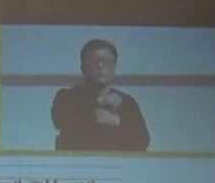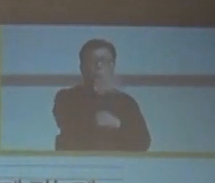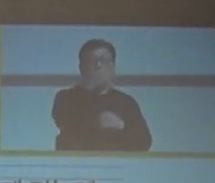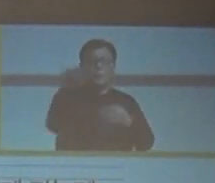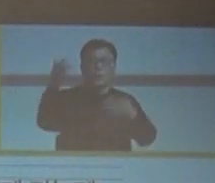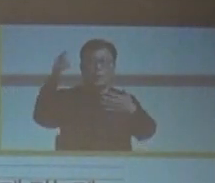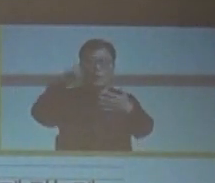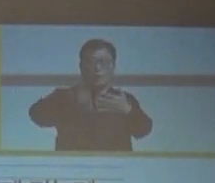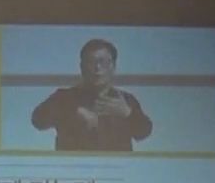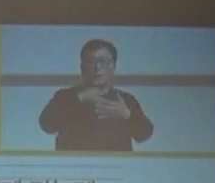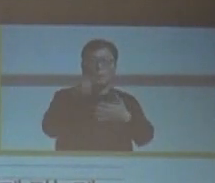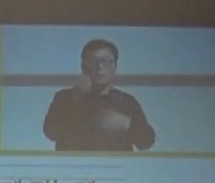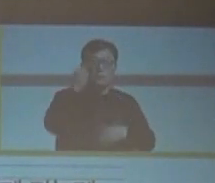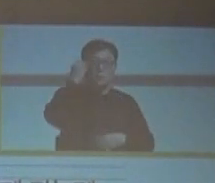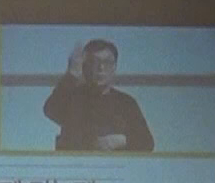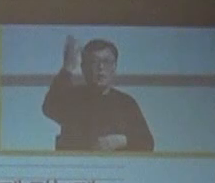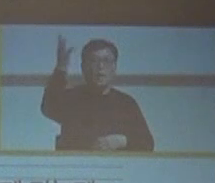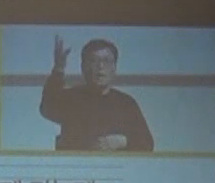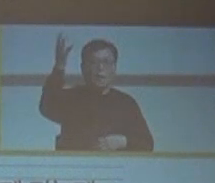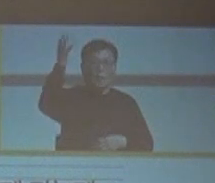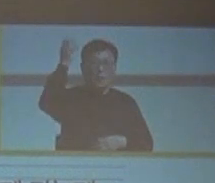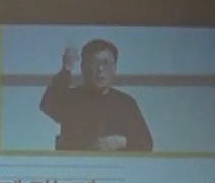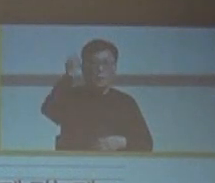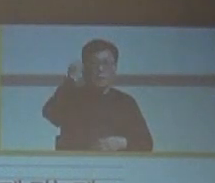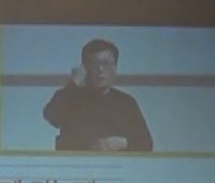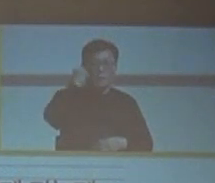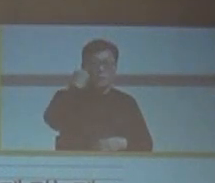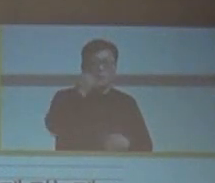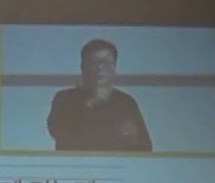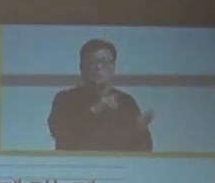세월 속에 잊어야